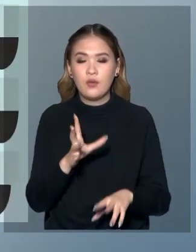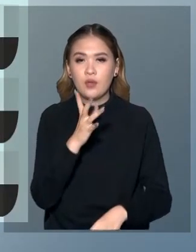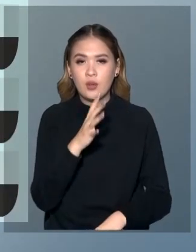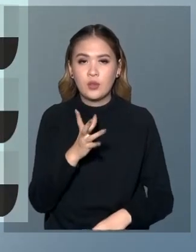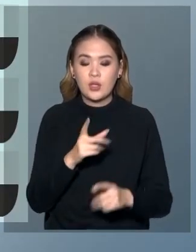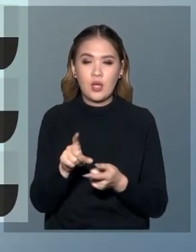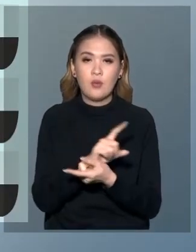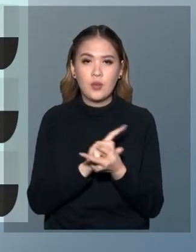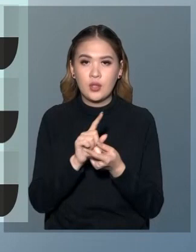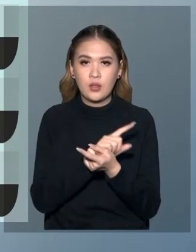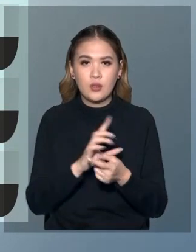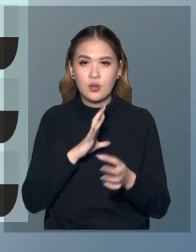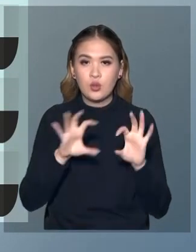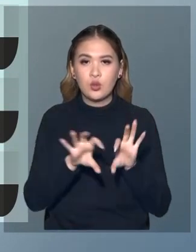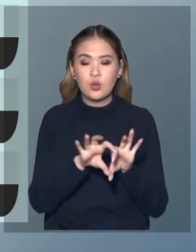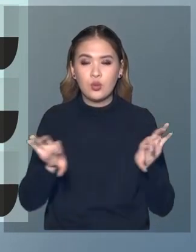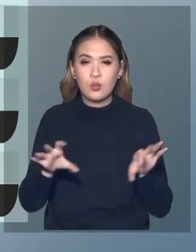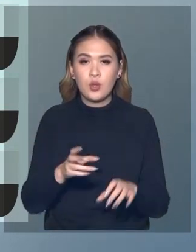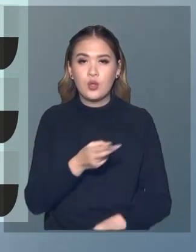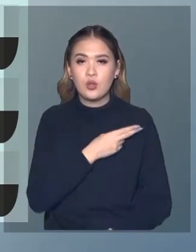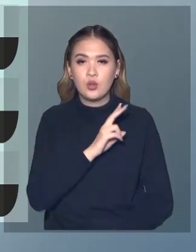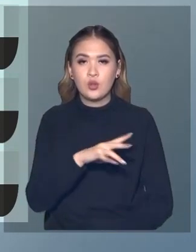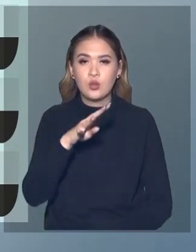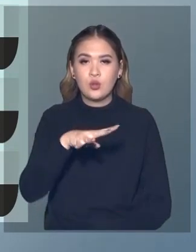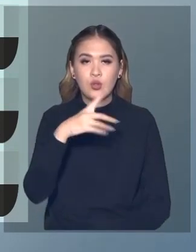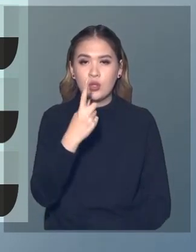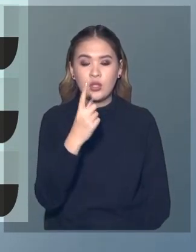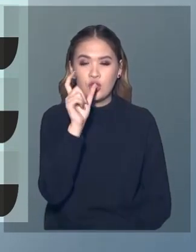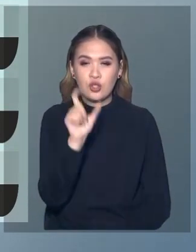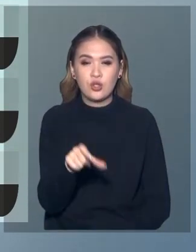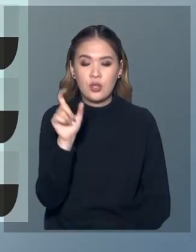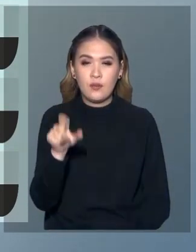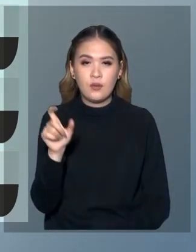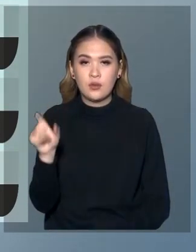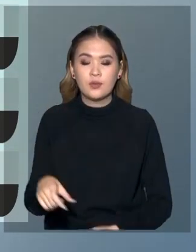во время замены вентиляционных труб. Погиб 41 человек.